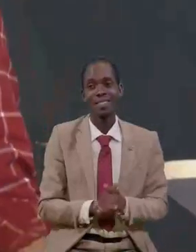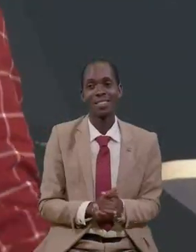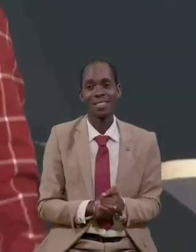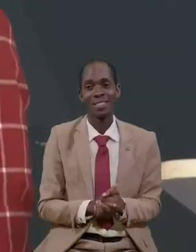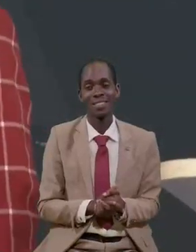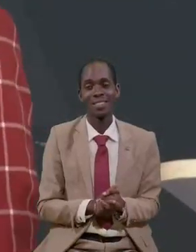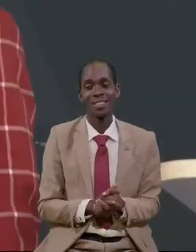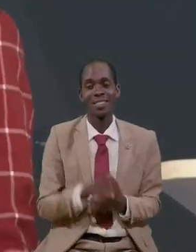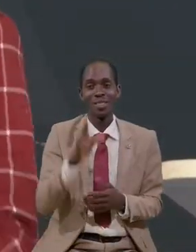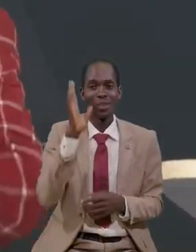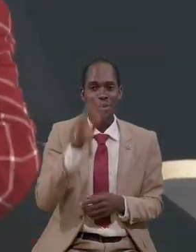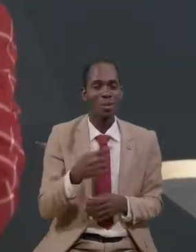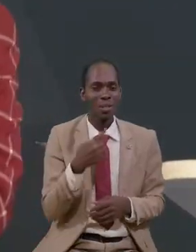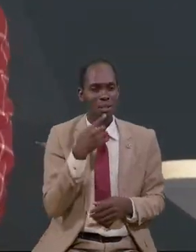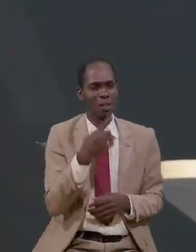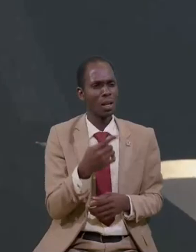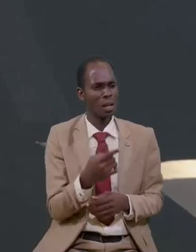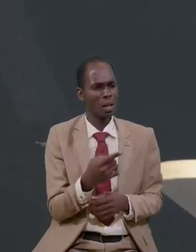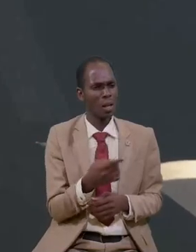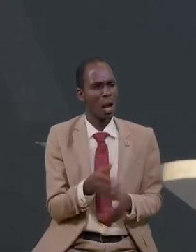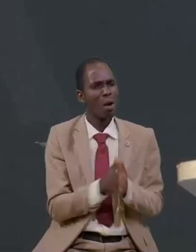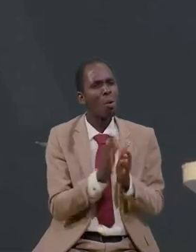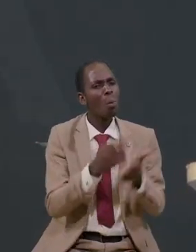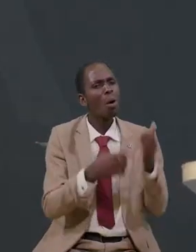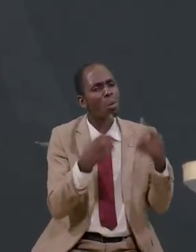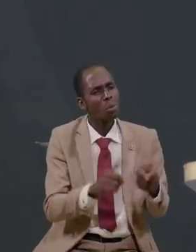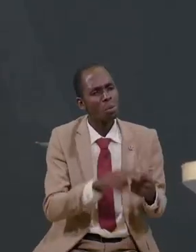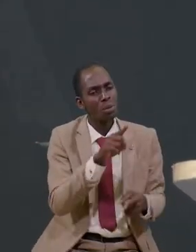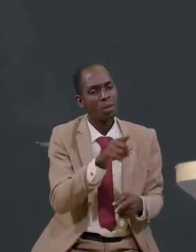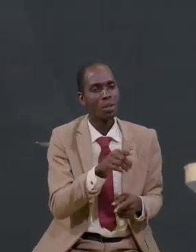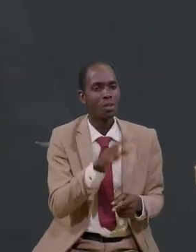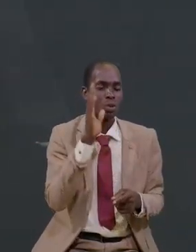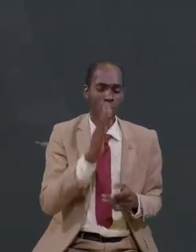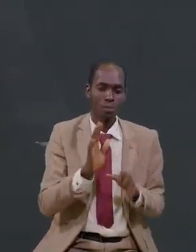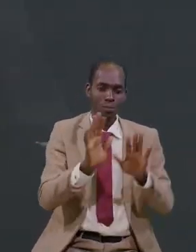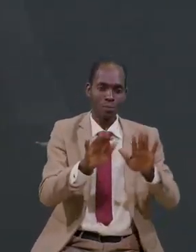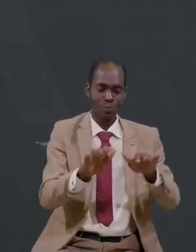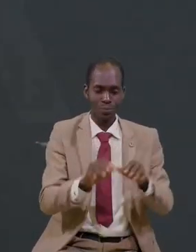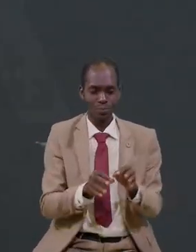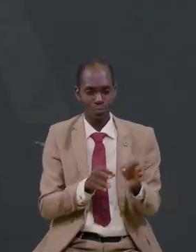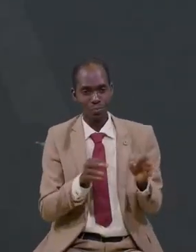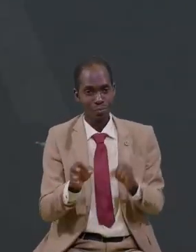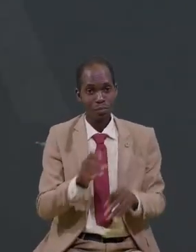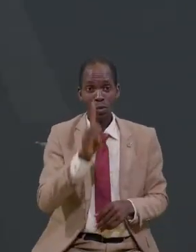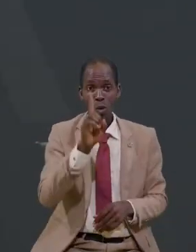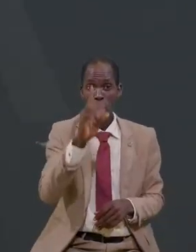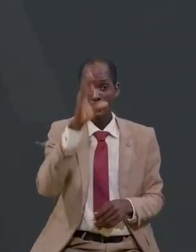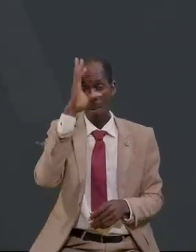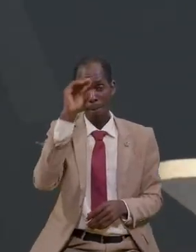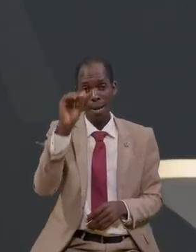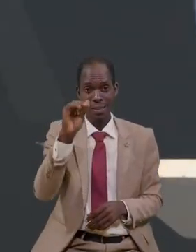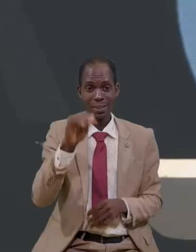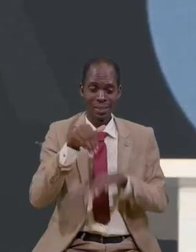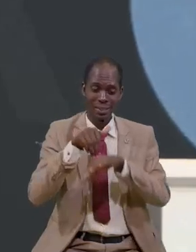Ils diront, ah, mais qu'est-ce qui t'est arrivé? Tu diras. Un homme envoyé de